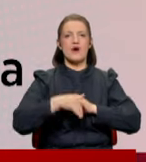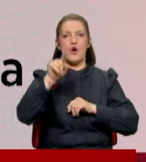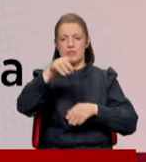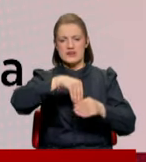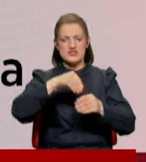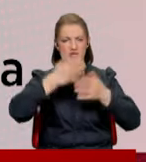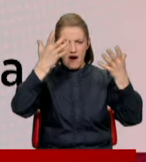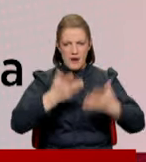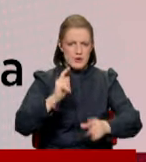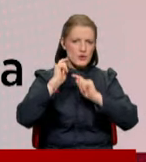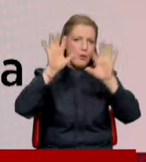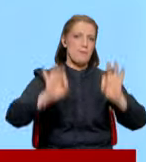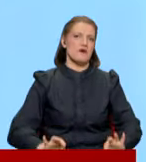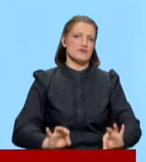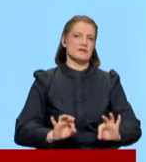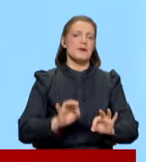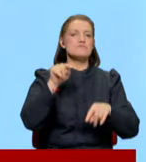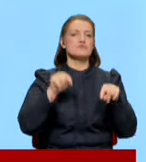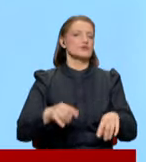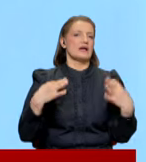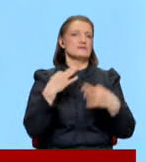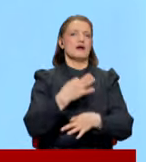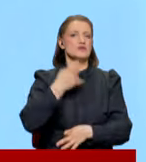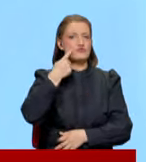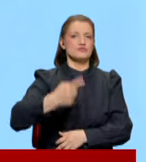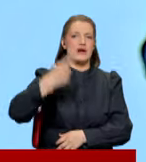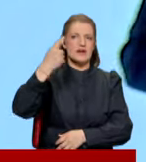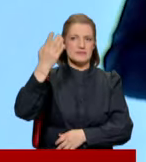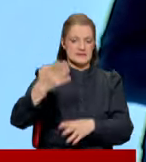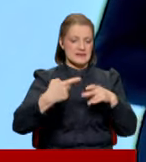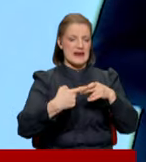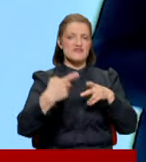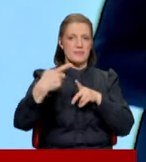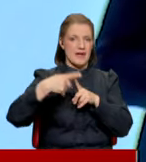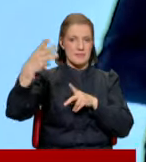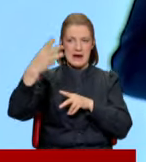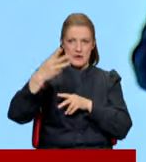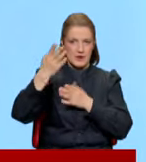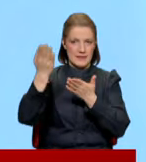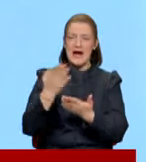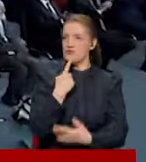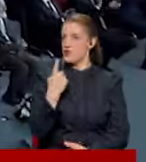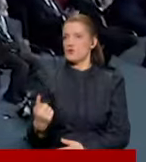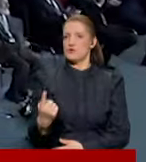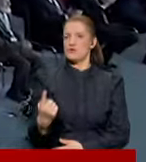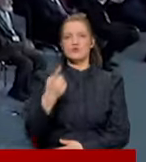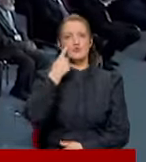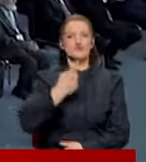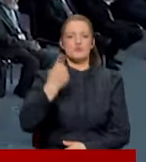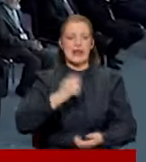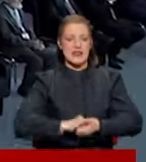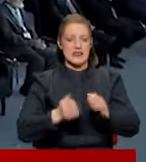onlar için de ağır bir yük olmaya başladı buradan Sayın cumhurbaşkanımız Recep Tayyip Erdoğan'a diyorum Cumhur